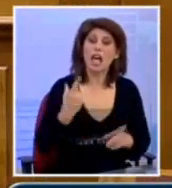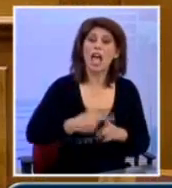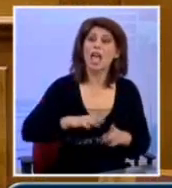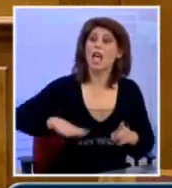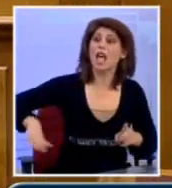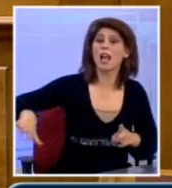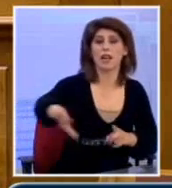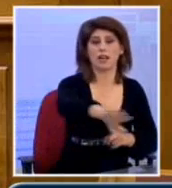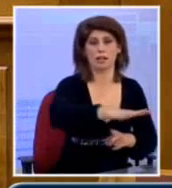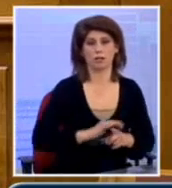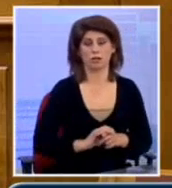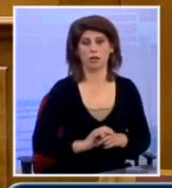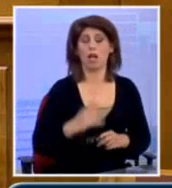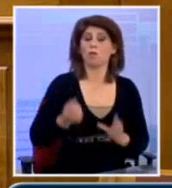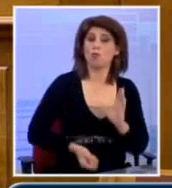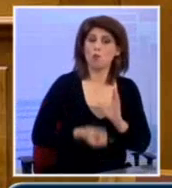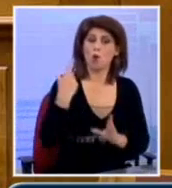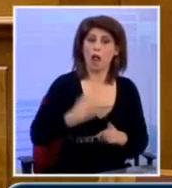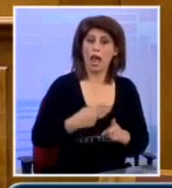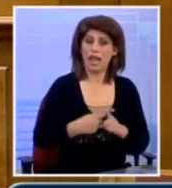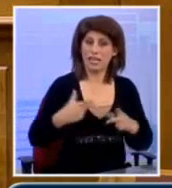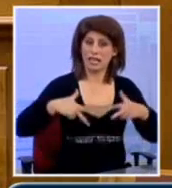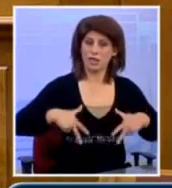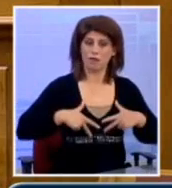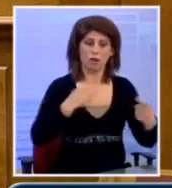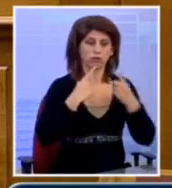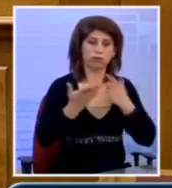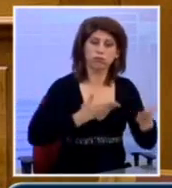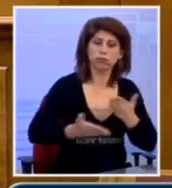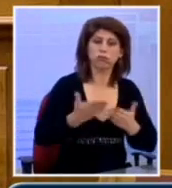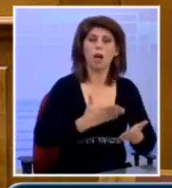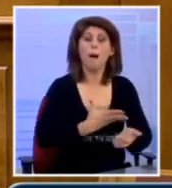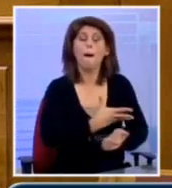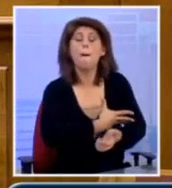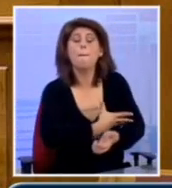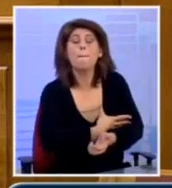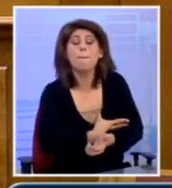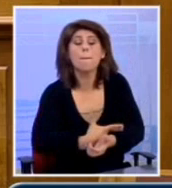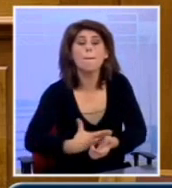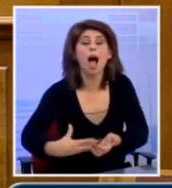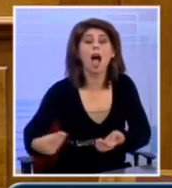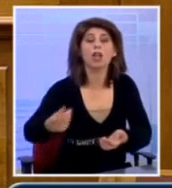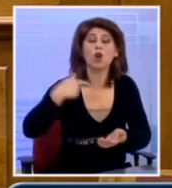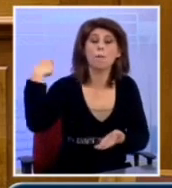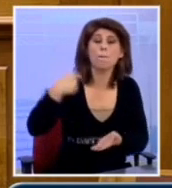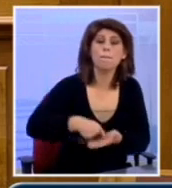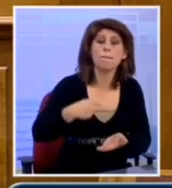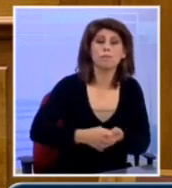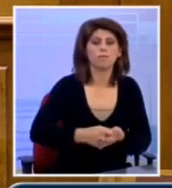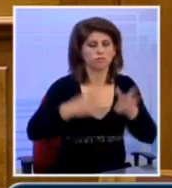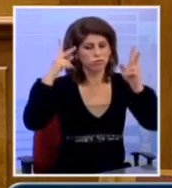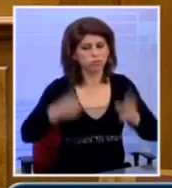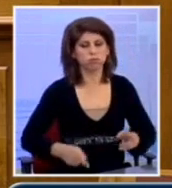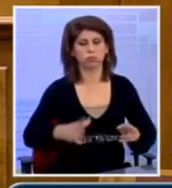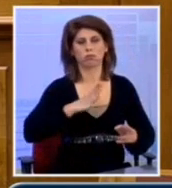Η νέα ελληνική κυβέρνηση διαπραγματεύεται, αγωνίζεται, ματώνει για να σταματήσει να ματώνει η πλειοψηφία του